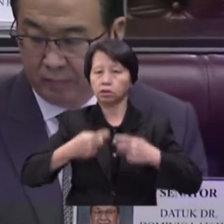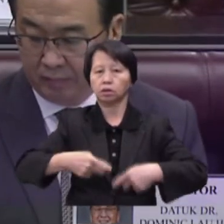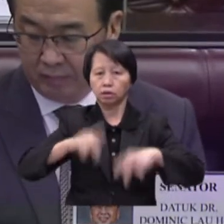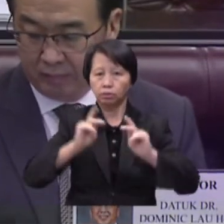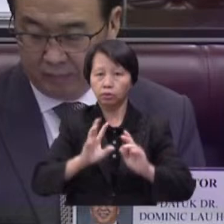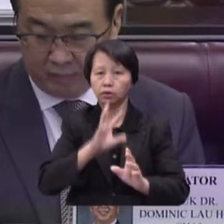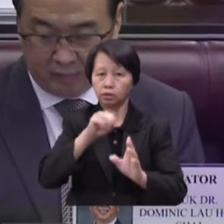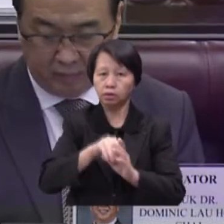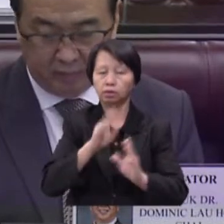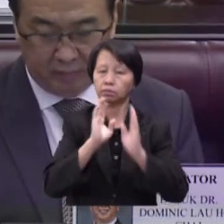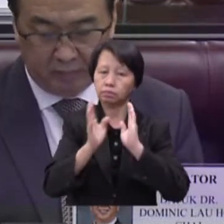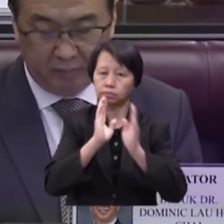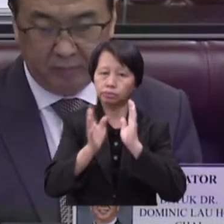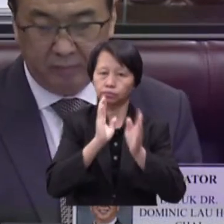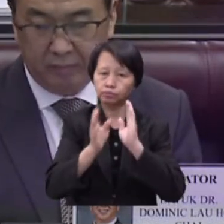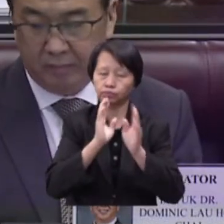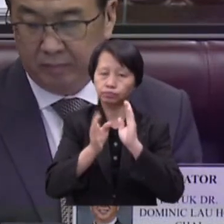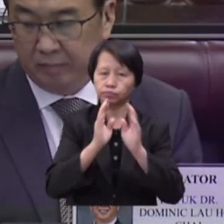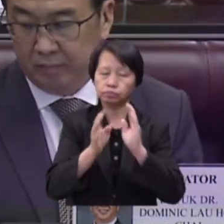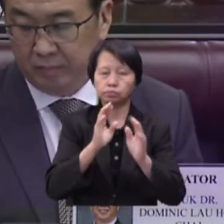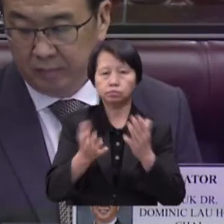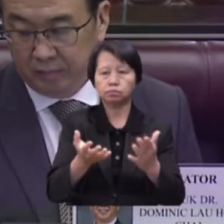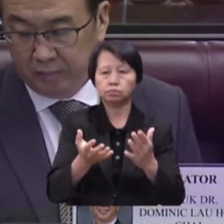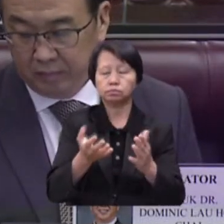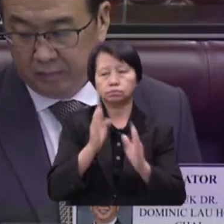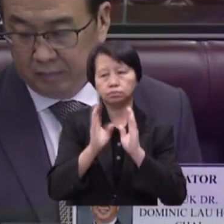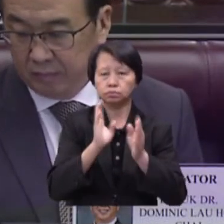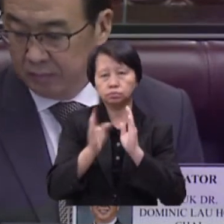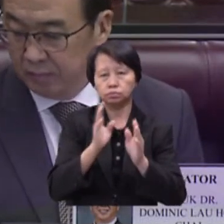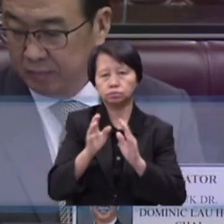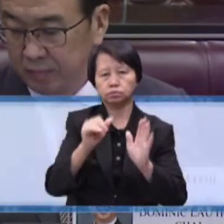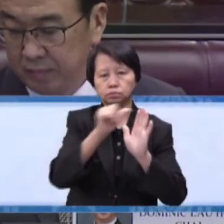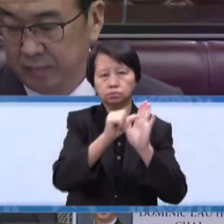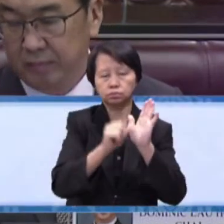terlibat di dalam pembahasan itu atau